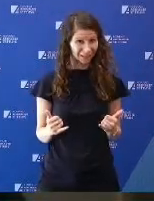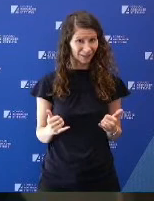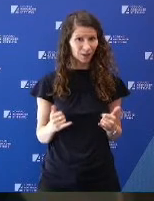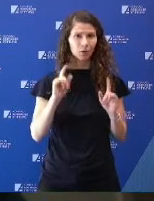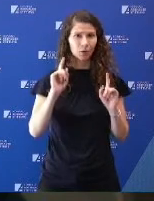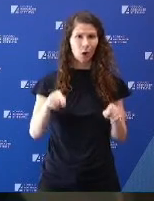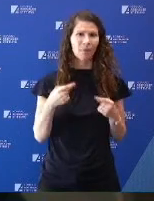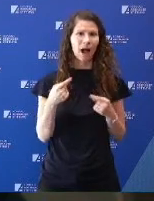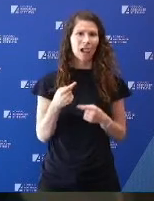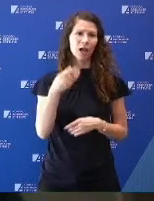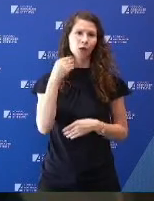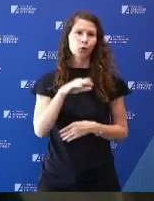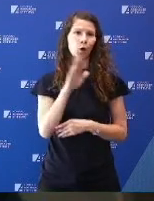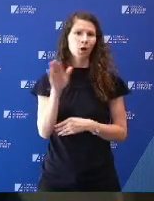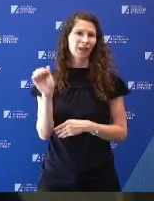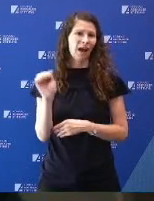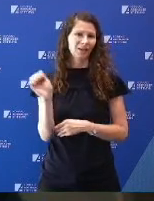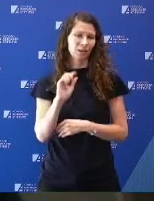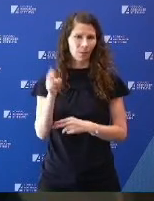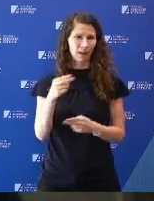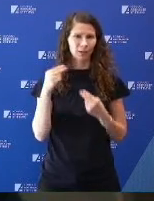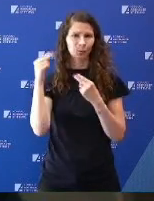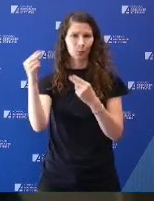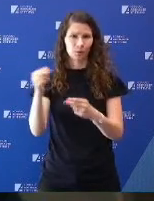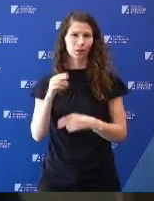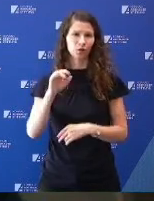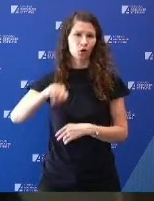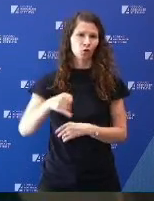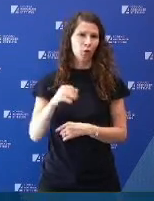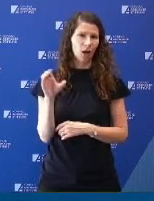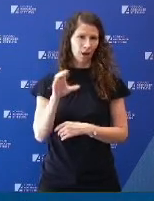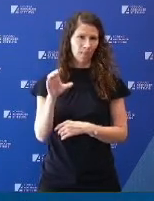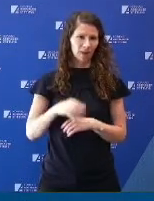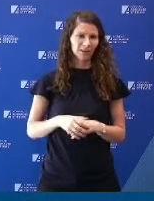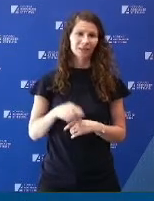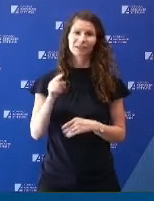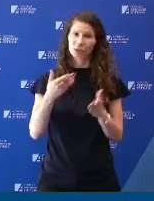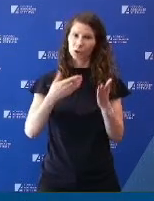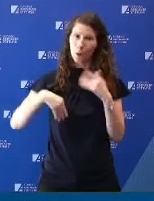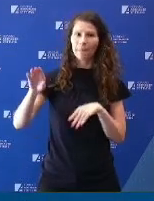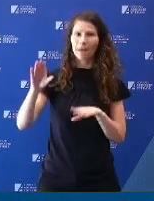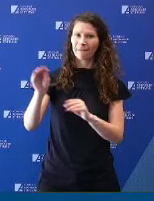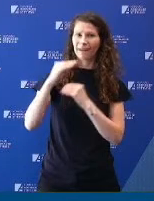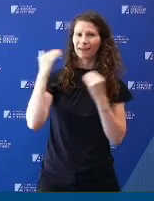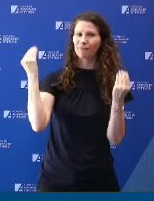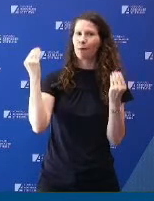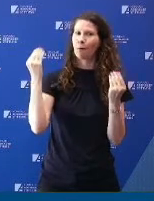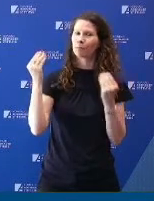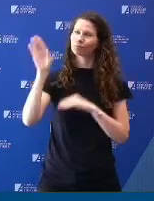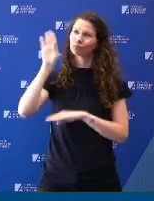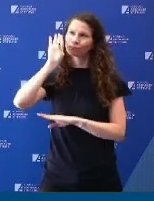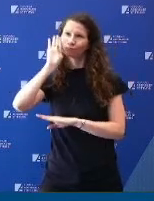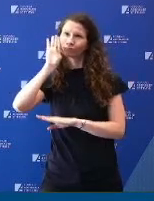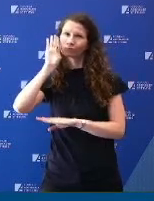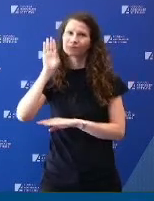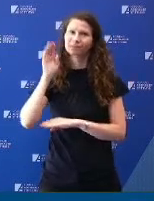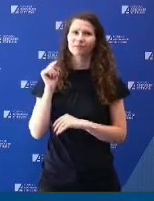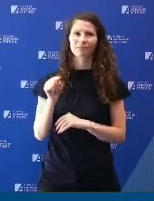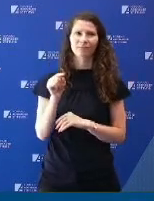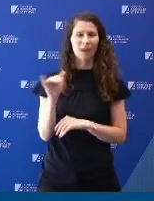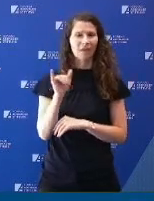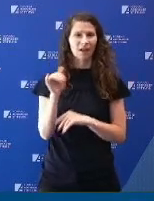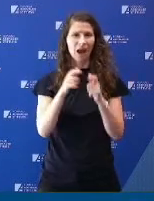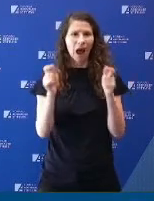nach Südostasien zu Joshua Chambers, wo wir noch mehr darüber erfahren werden, welche Rahmenbedingungen